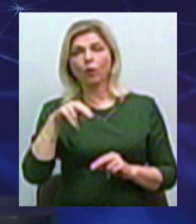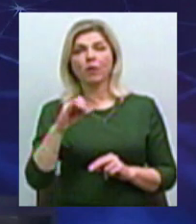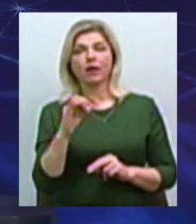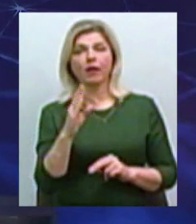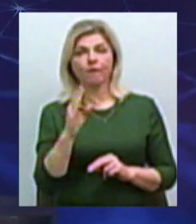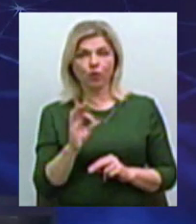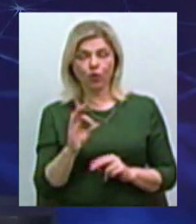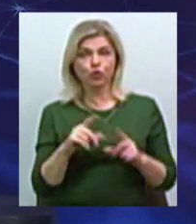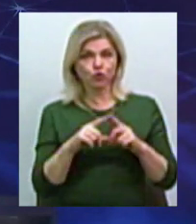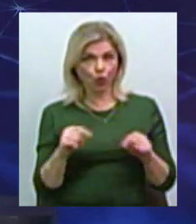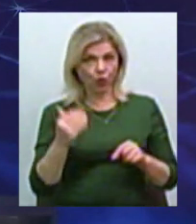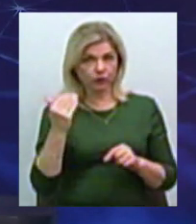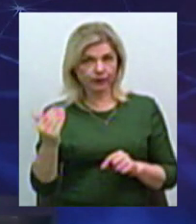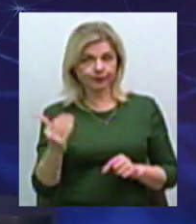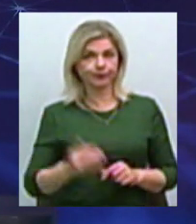Лупарівської школи